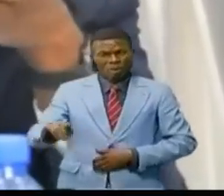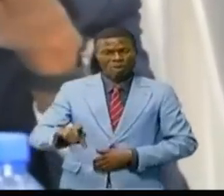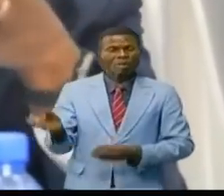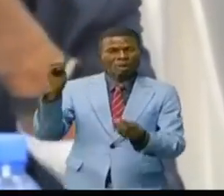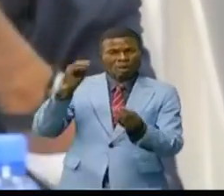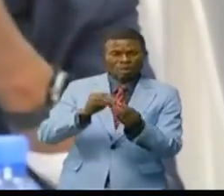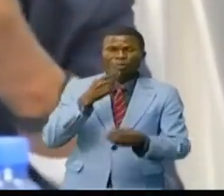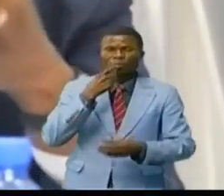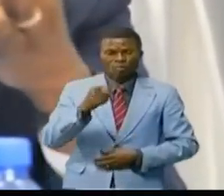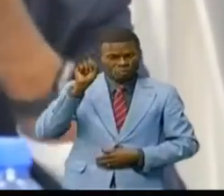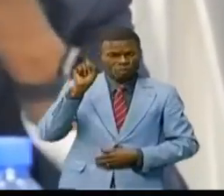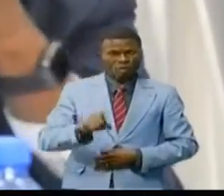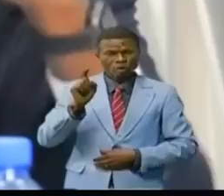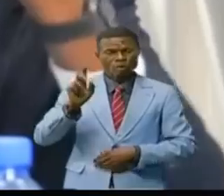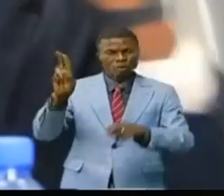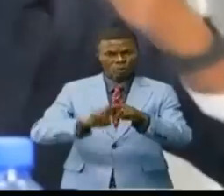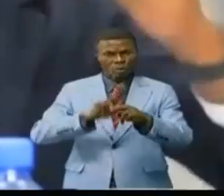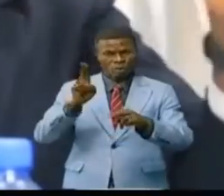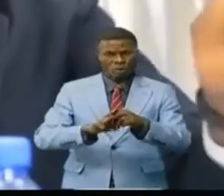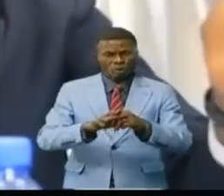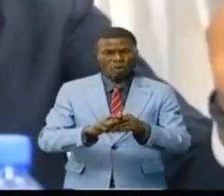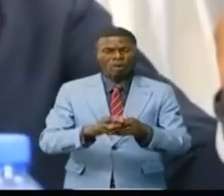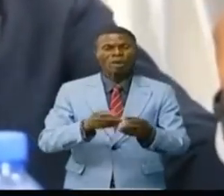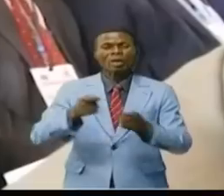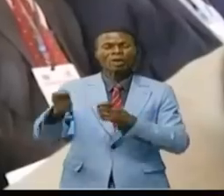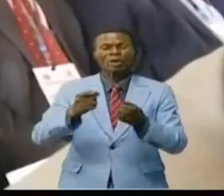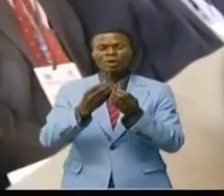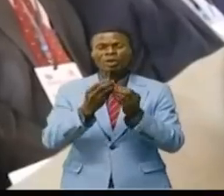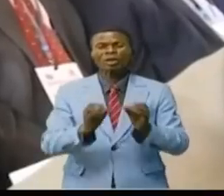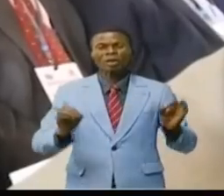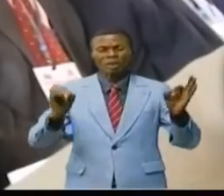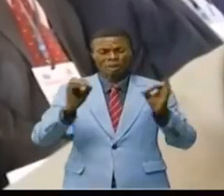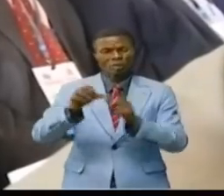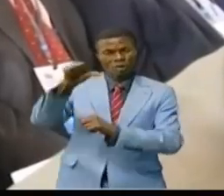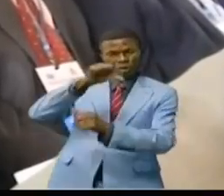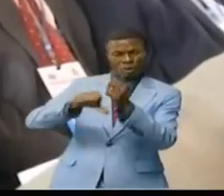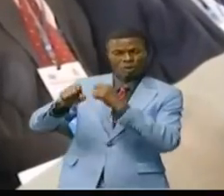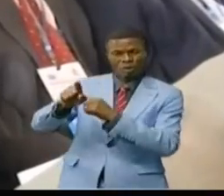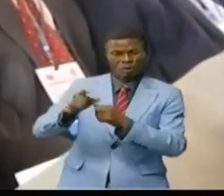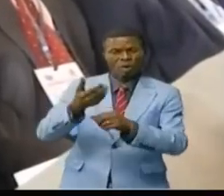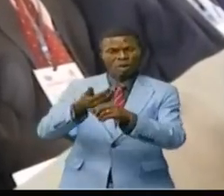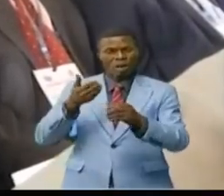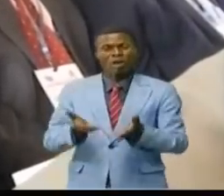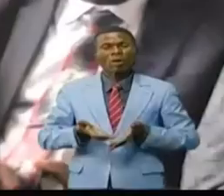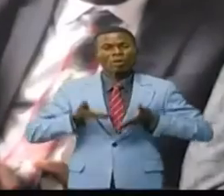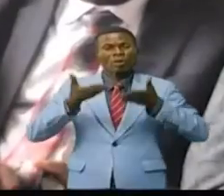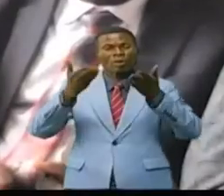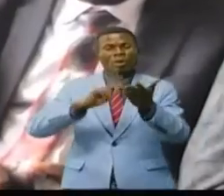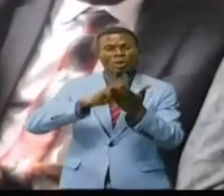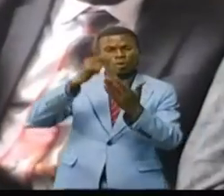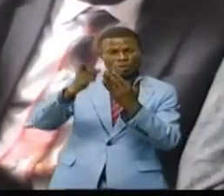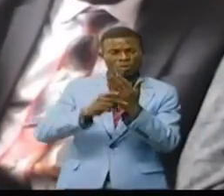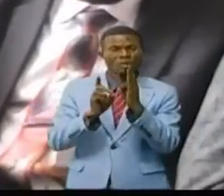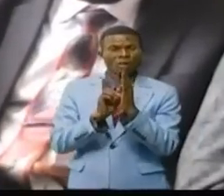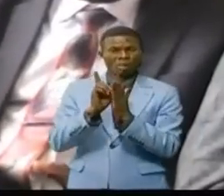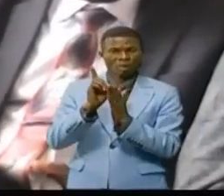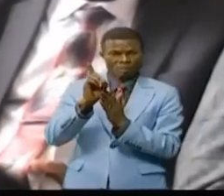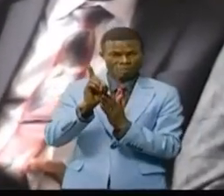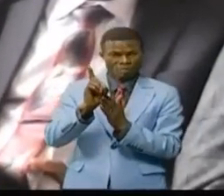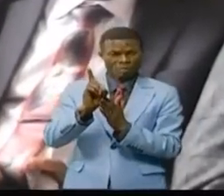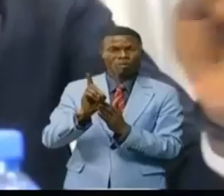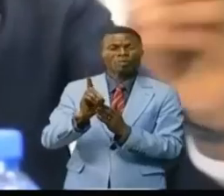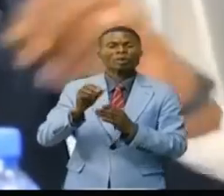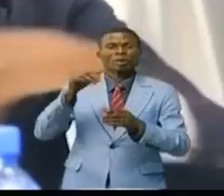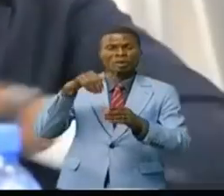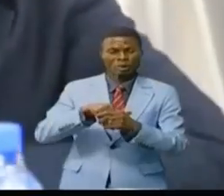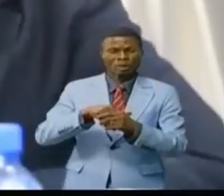ajouté, doit miser sur les luxueux marchés qui l'entourent. C'est avant de proposer un programme de développement spatial